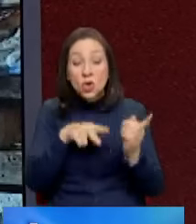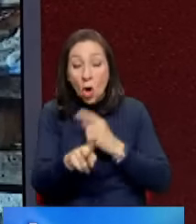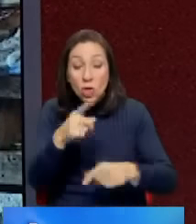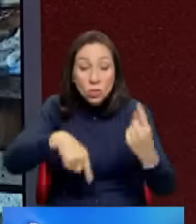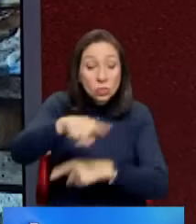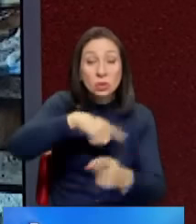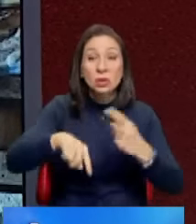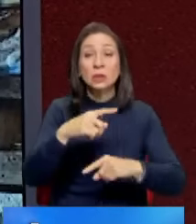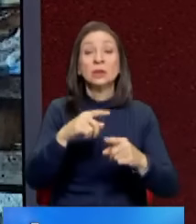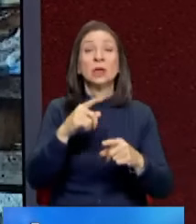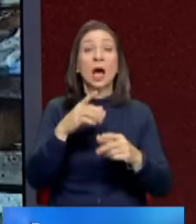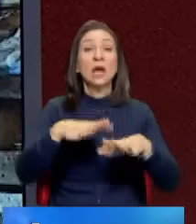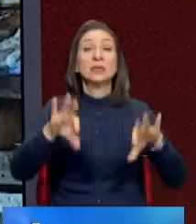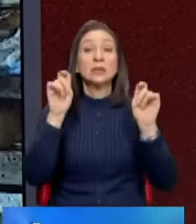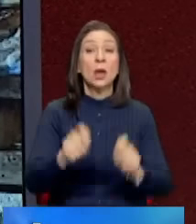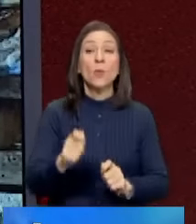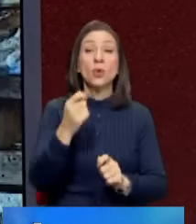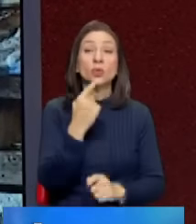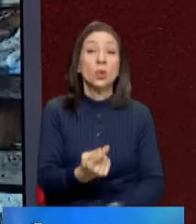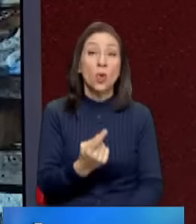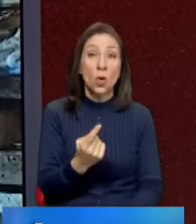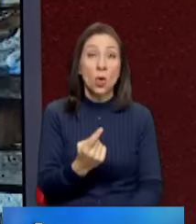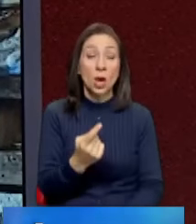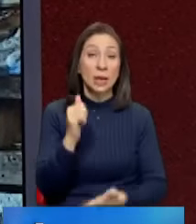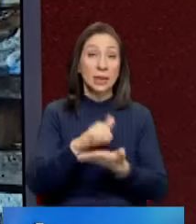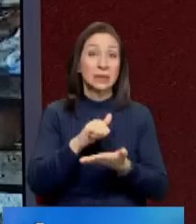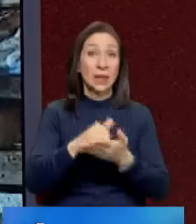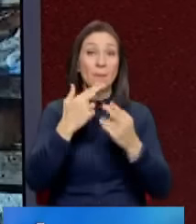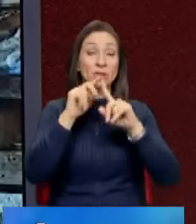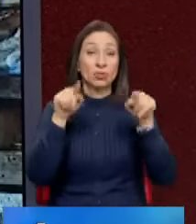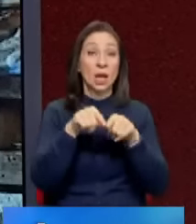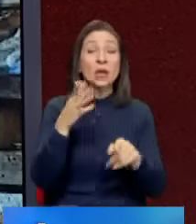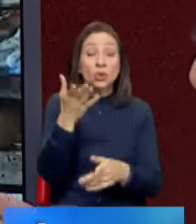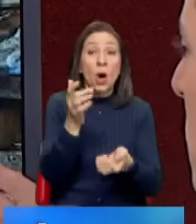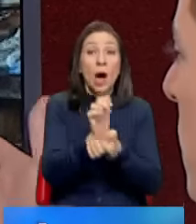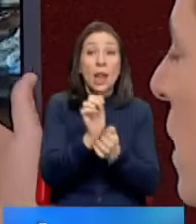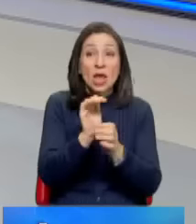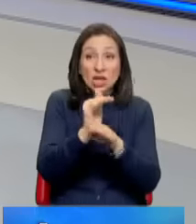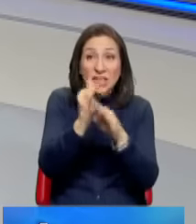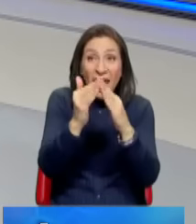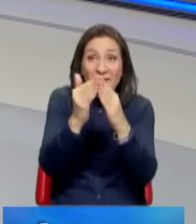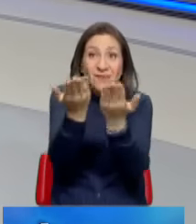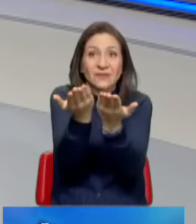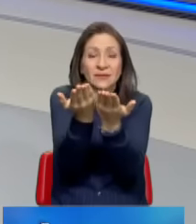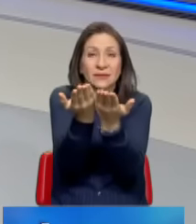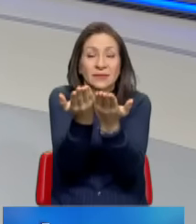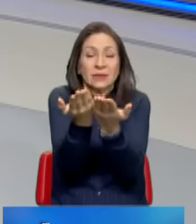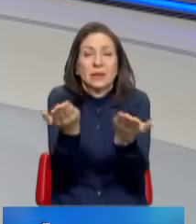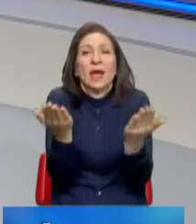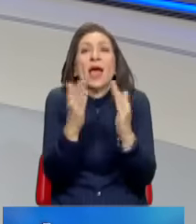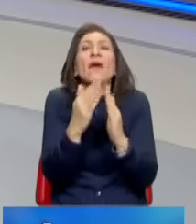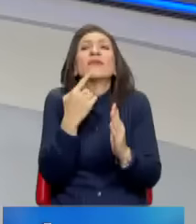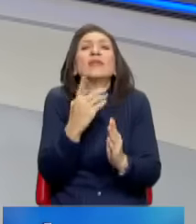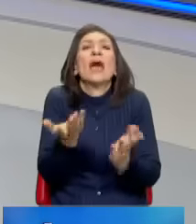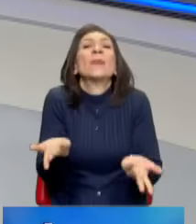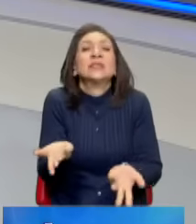etki ajanlığı yasasının hazırlıklarını yapıyordu diyor. Gazete Pencere işte o ailenin yaşadığı ev. Yani ev demeye